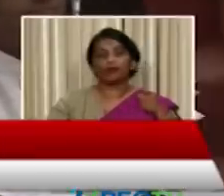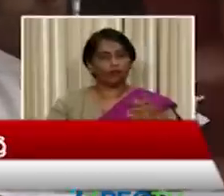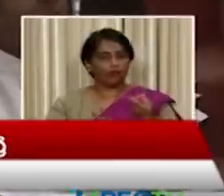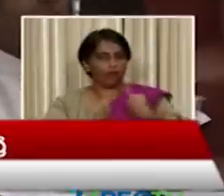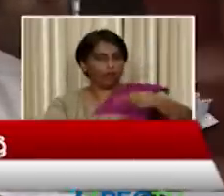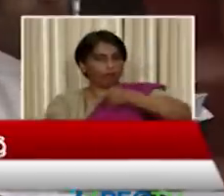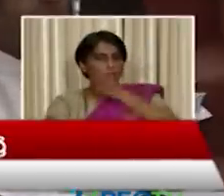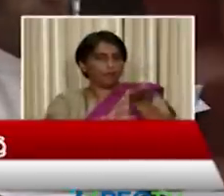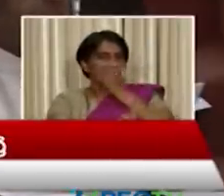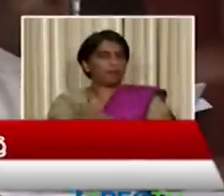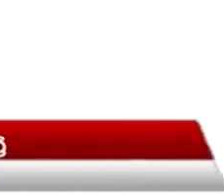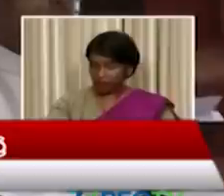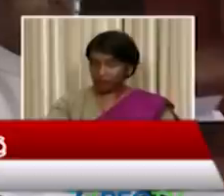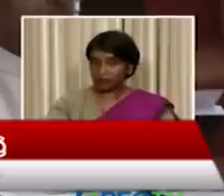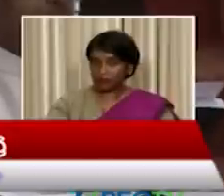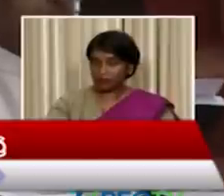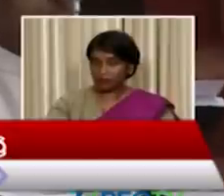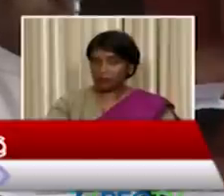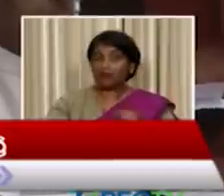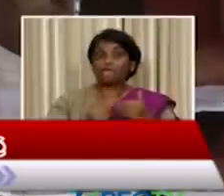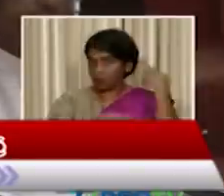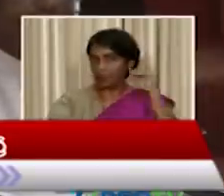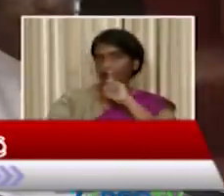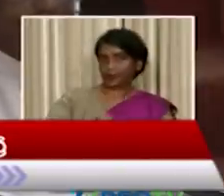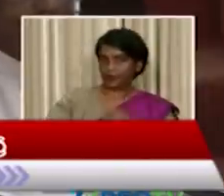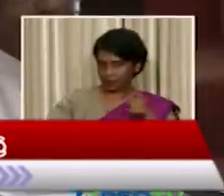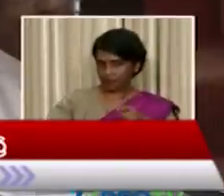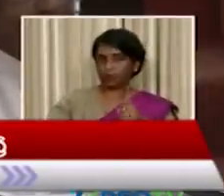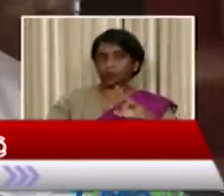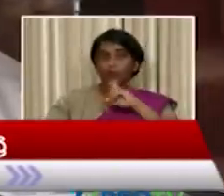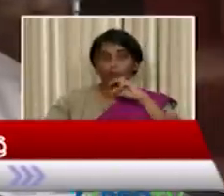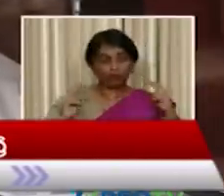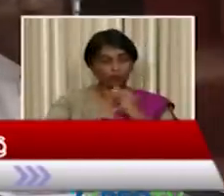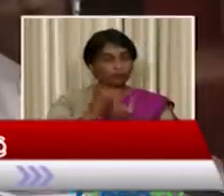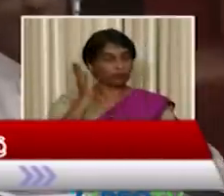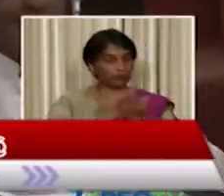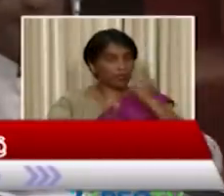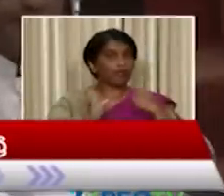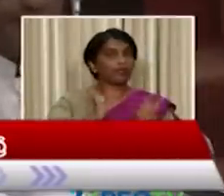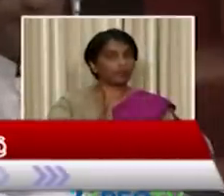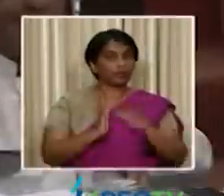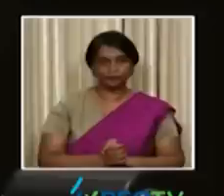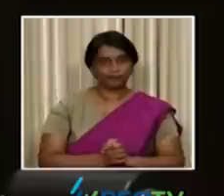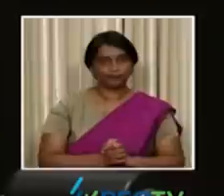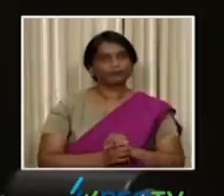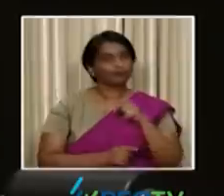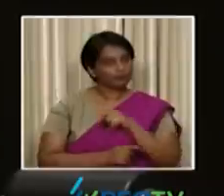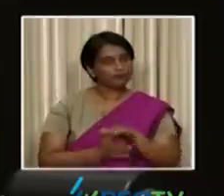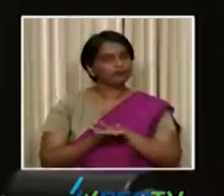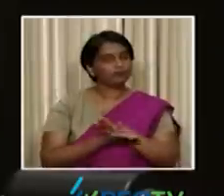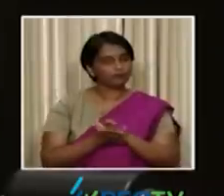ආපස්සට බලපාන විදිහට මේ පන්ත ගේනවා නම් ඒකට වෙනම වගන්තියක් තියෙන්න ඕනේ ඉතින් ශ්‍රේෂ්ඨාධිකරණයට ඉදිරිපත් කරපු පනතේ ස්පෙෂල් ක්ලෝස් එකක් නැහැ